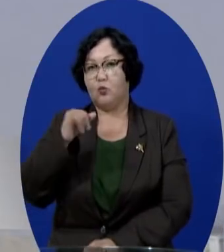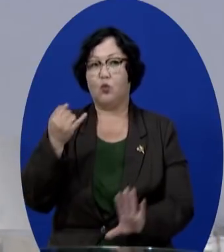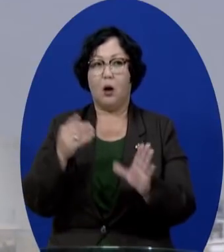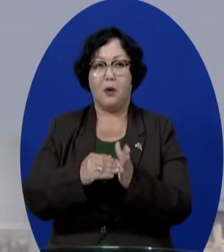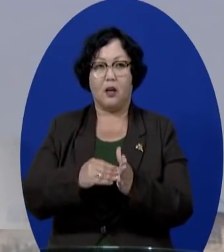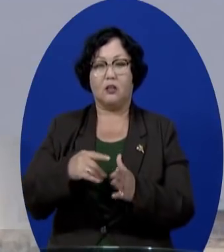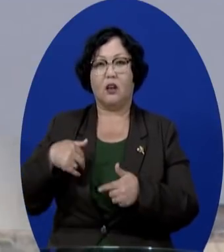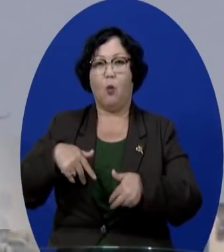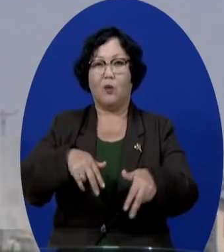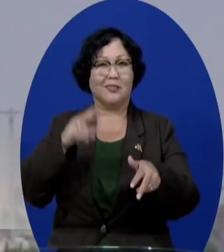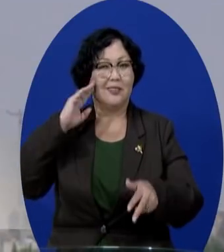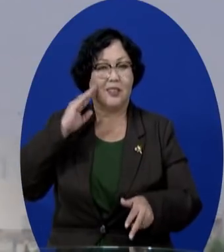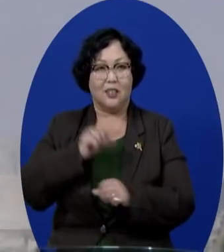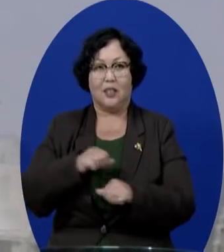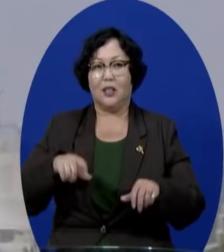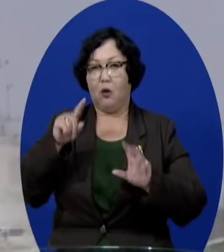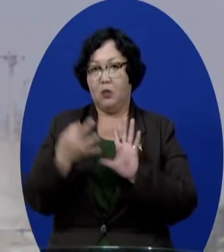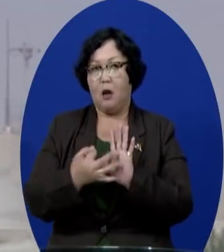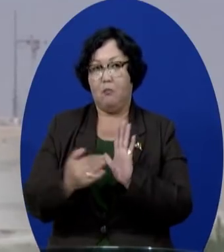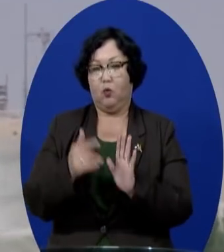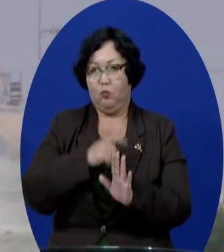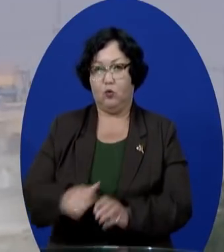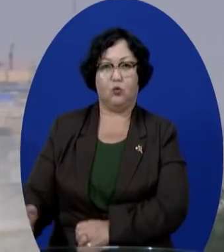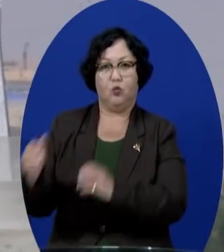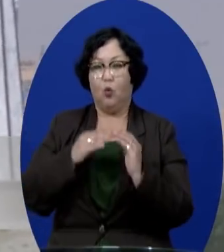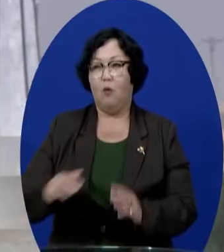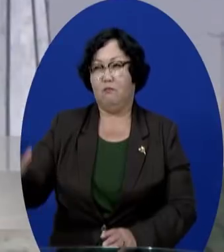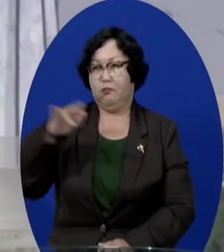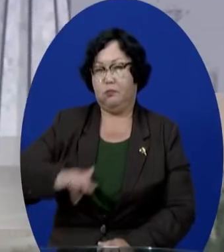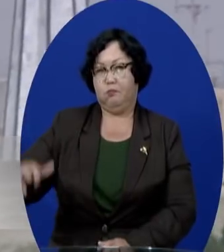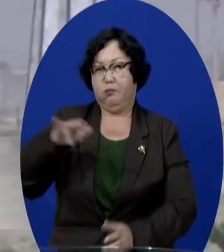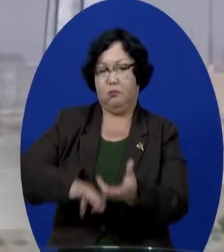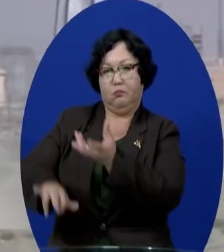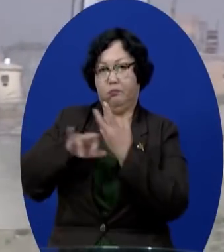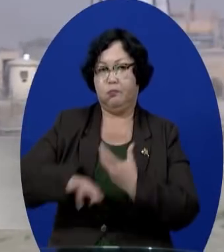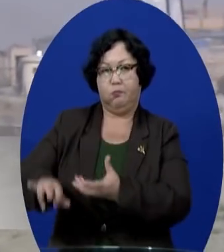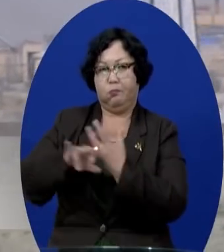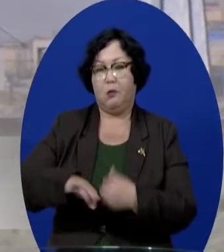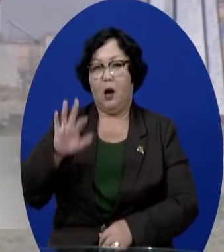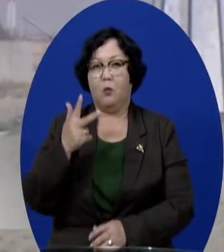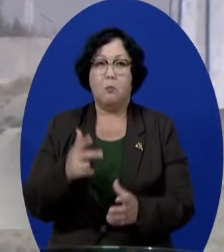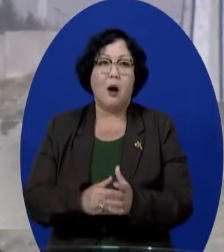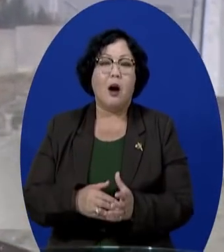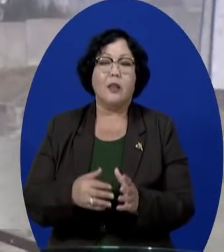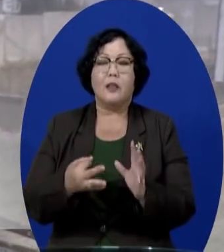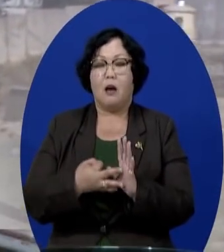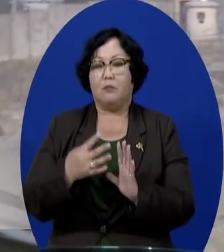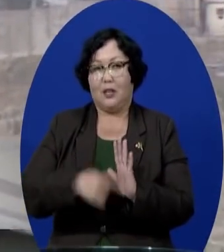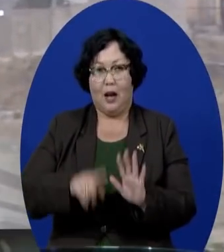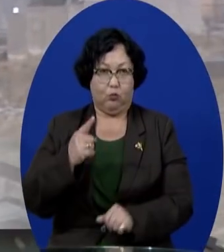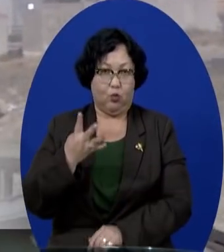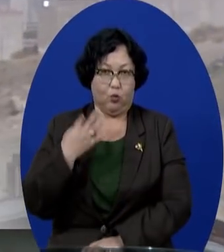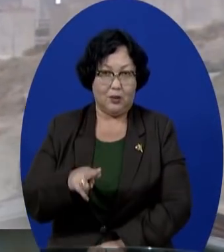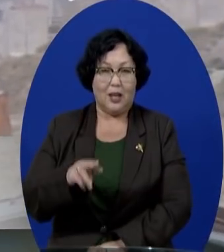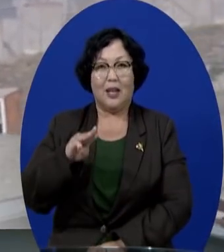иргэдгээд нийтдээ 18,000 гаруй хүнийг нүүлгэн шилжүүлээд байна. Үүнээс 13,000-ыг нь 8-р сарын 14-нд Талибан